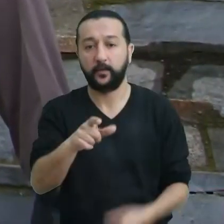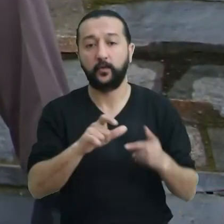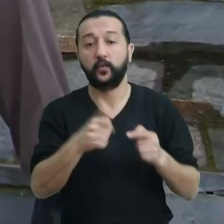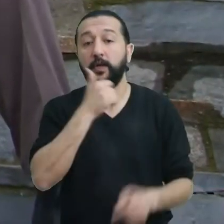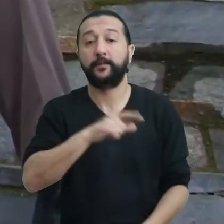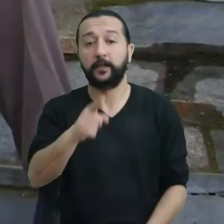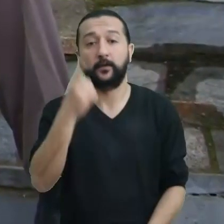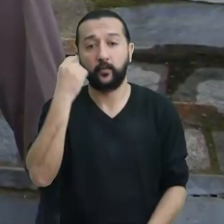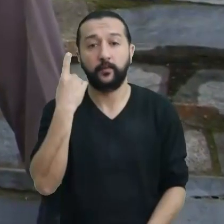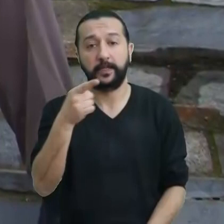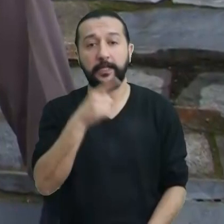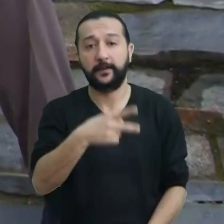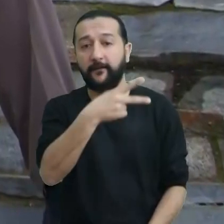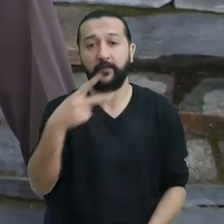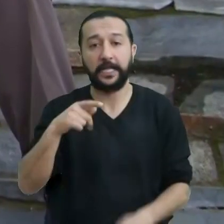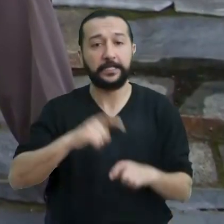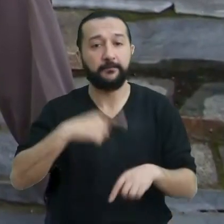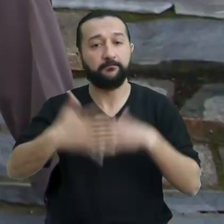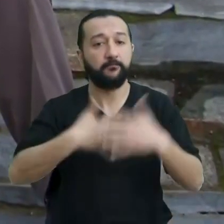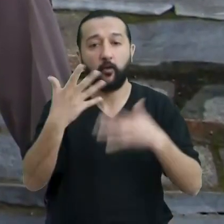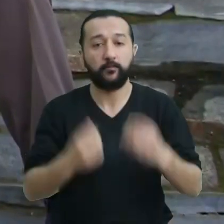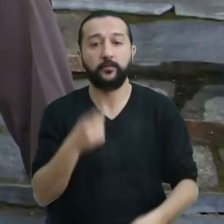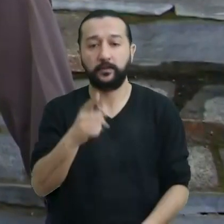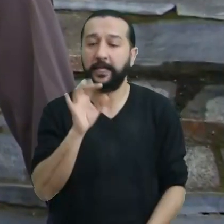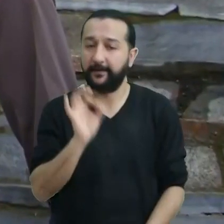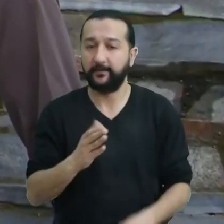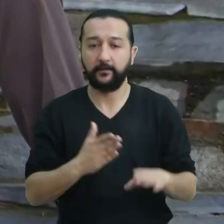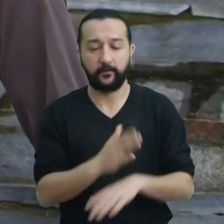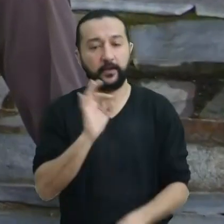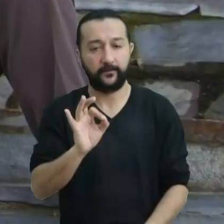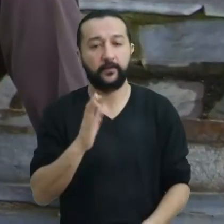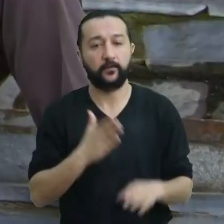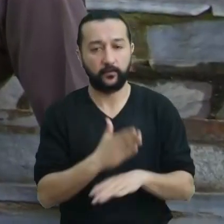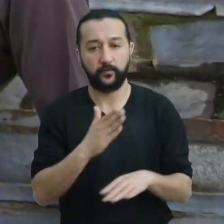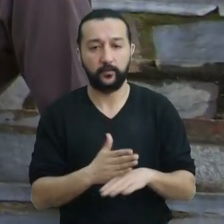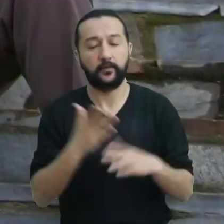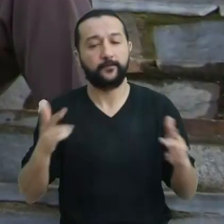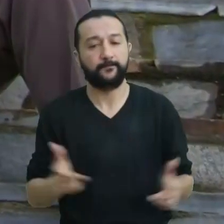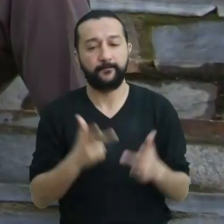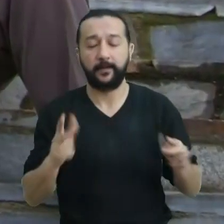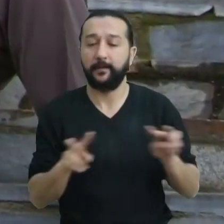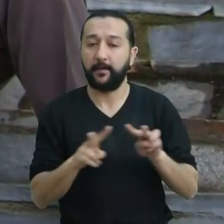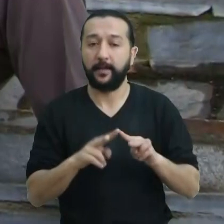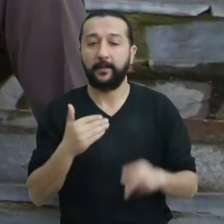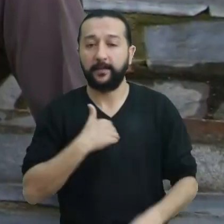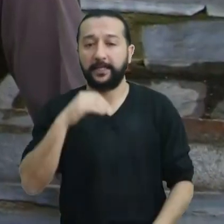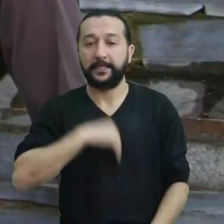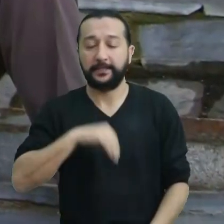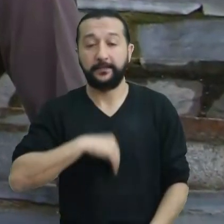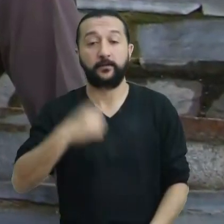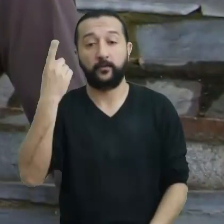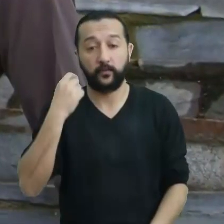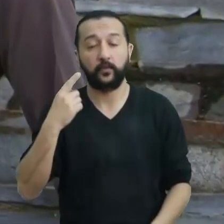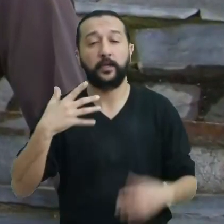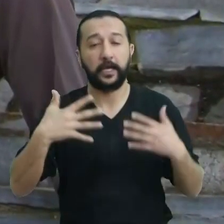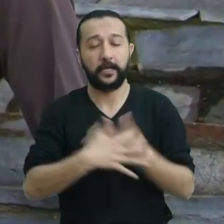Şükrü abi, dün villada hareketli saatler yaşanmış ha? Ha Mehmet'im ya. Oy Mehmet, benim için dün çok